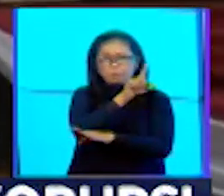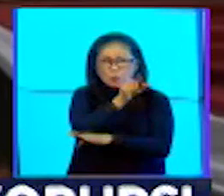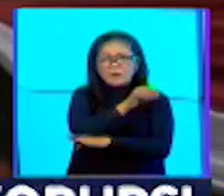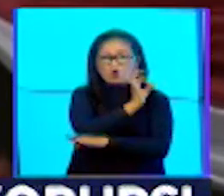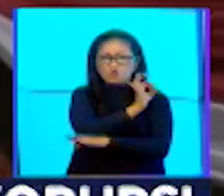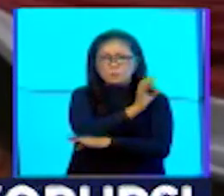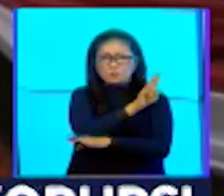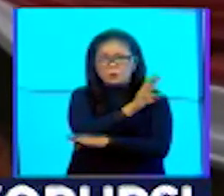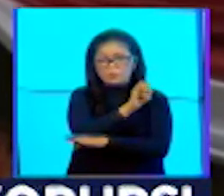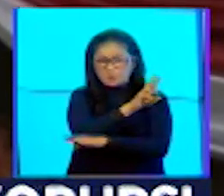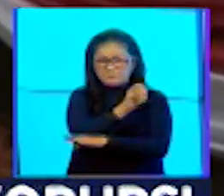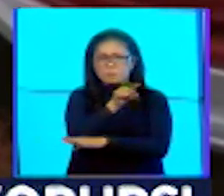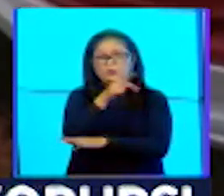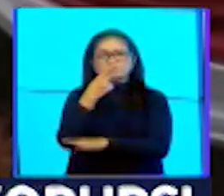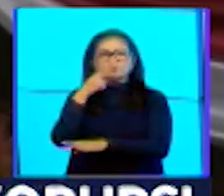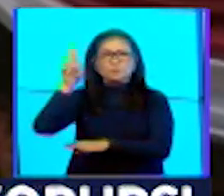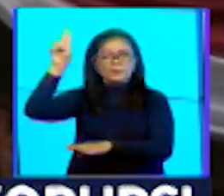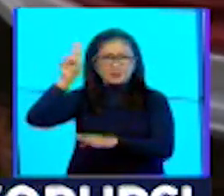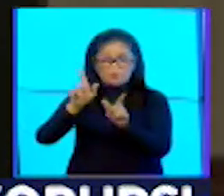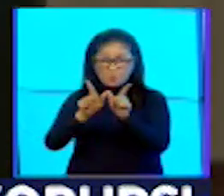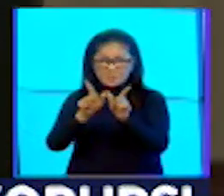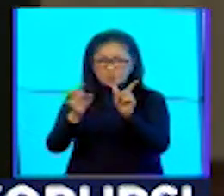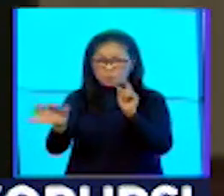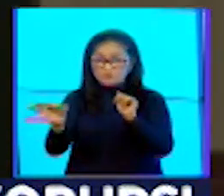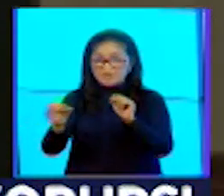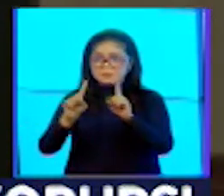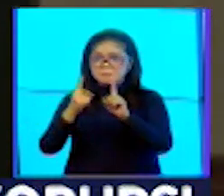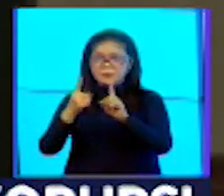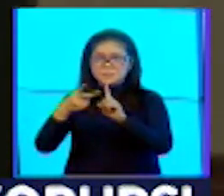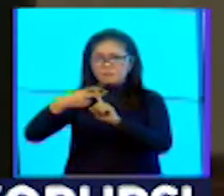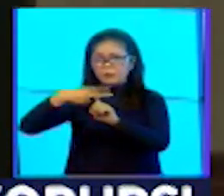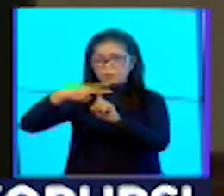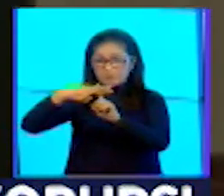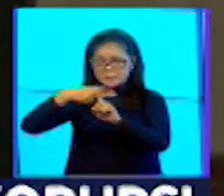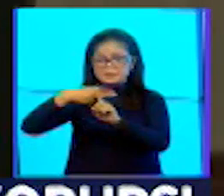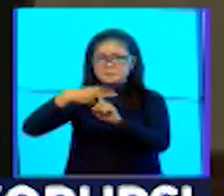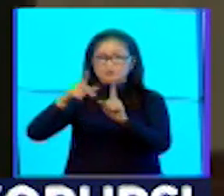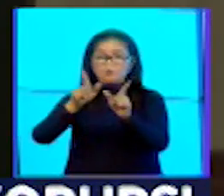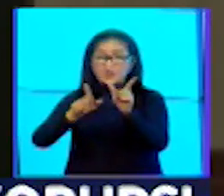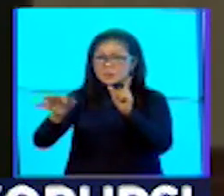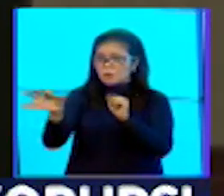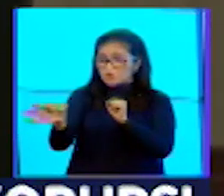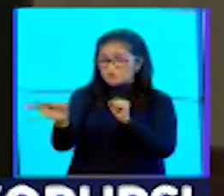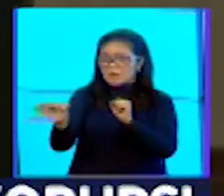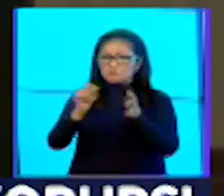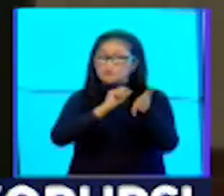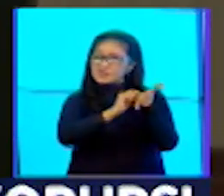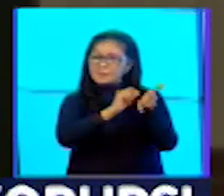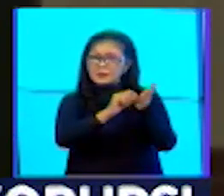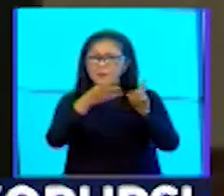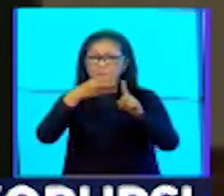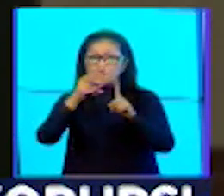Ahyar dilantik menjadi Wali Kota Medan 11 Februari lalu. Ahyar berpesan kepada Wali Kota Medan terpilih Bobby Nasution agar mewujudkan